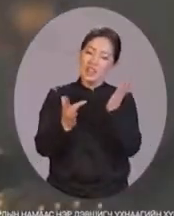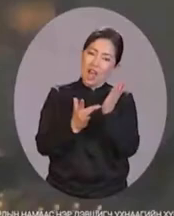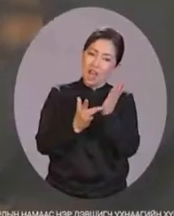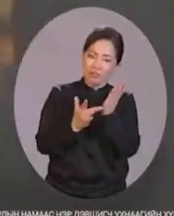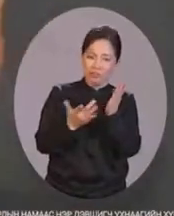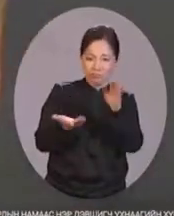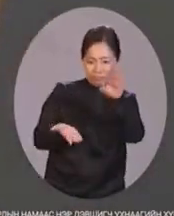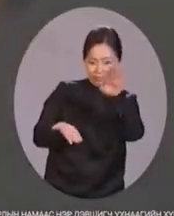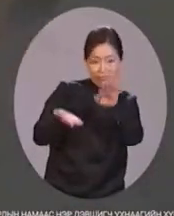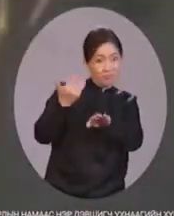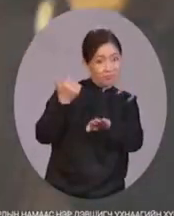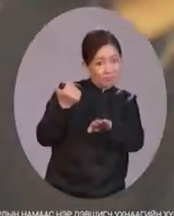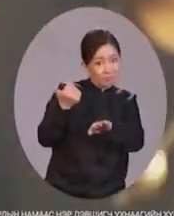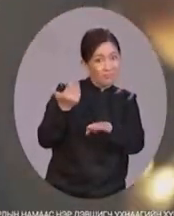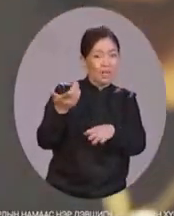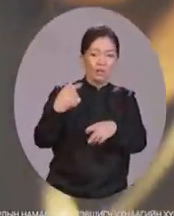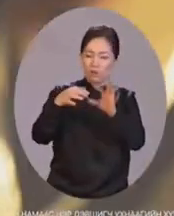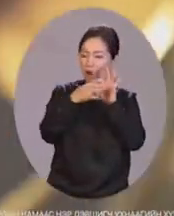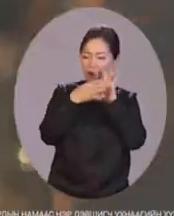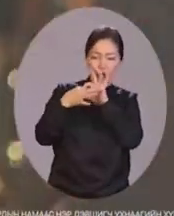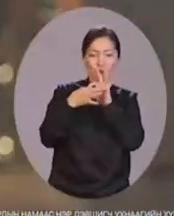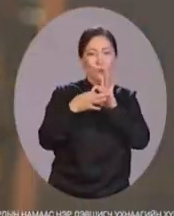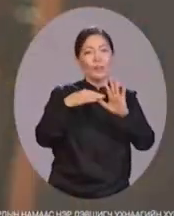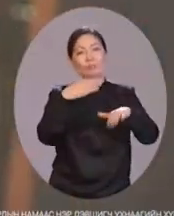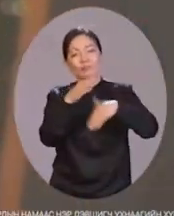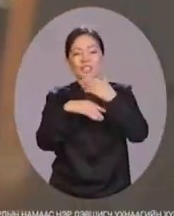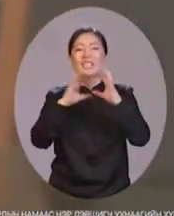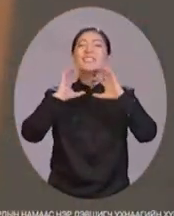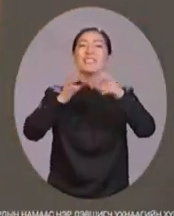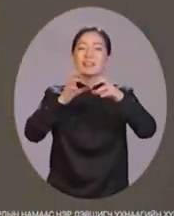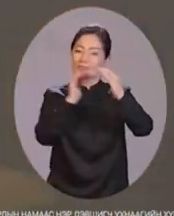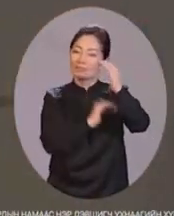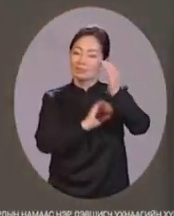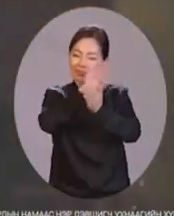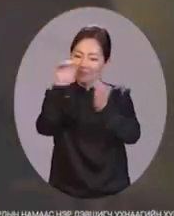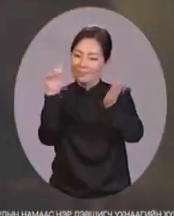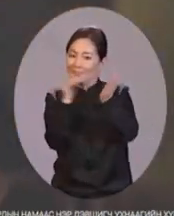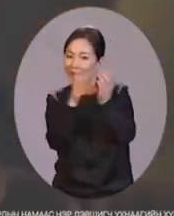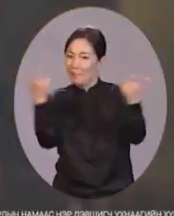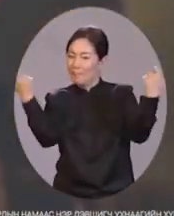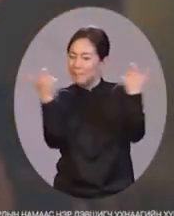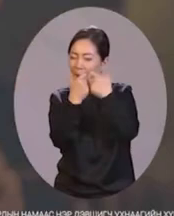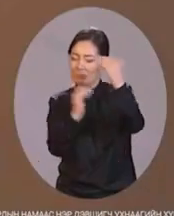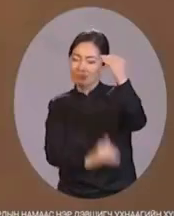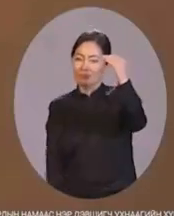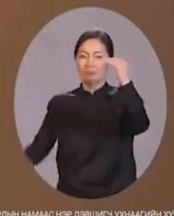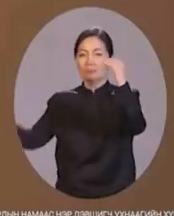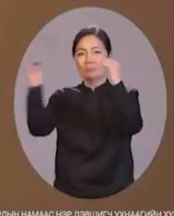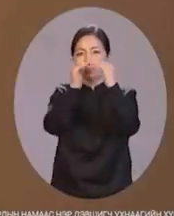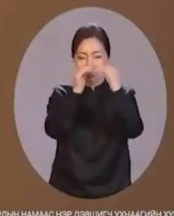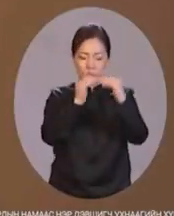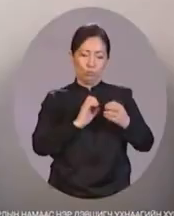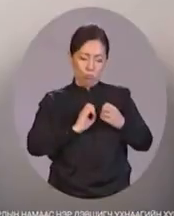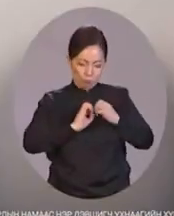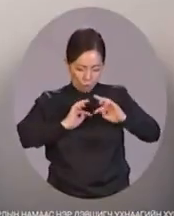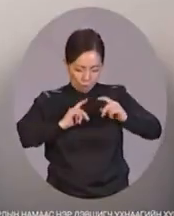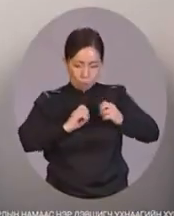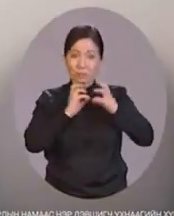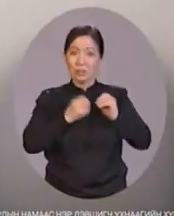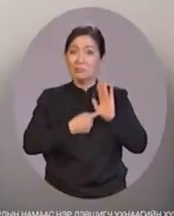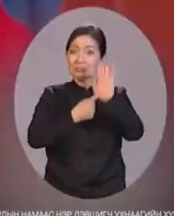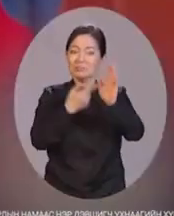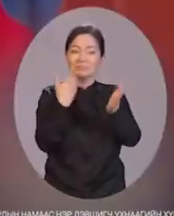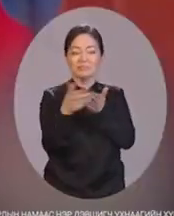боломж байгаа. Техник технологи хөгжсөн энэ үед бол энэ техник технологитой холбоолаад дэлхийн стандартт нь нийцүүлэн өөрчилж